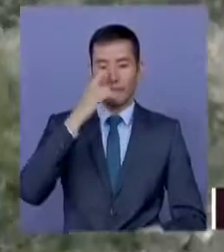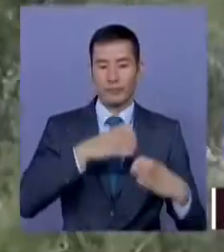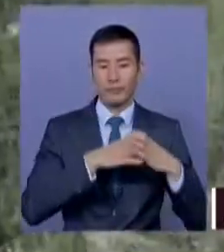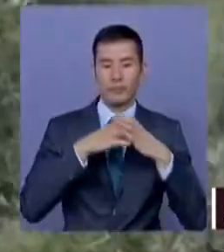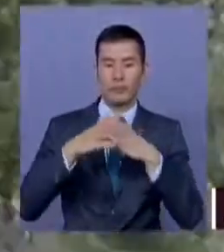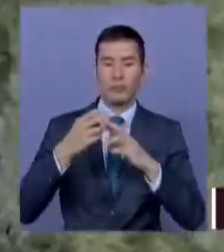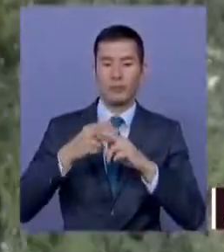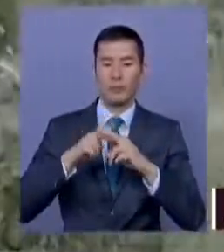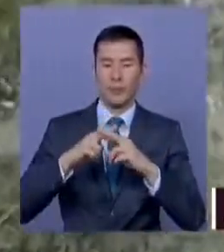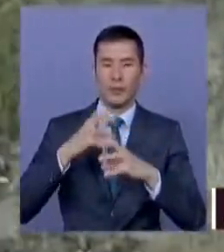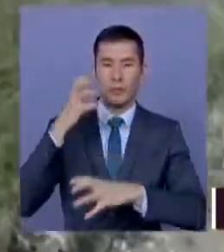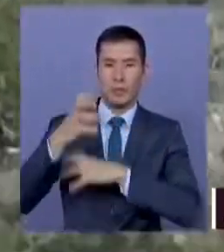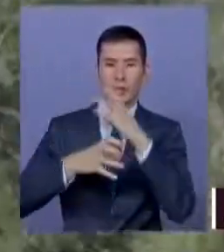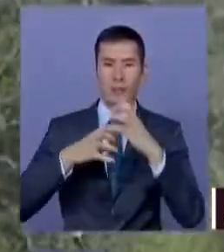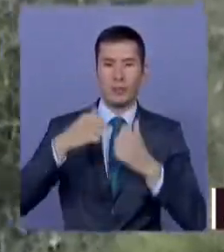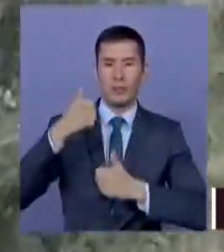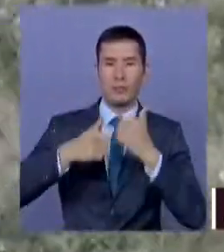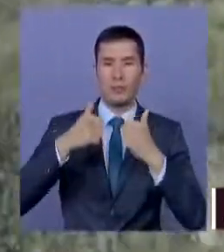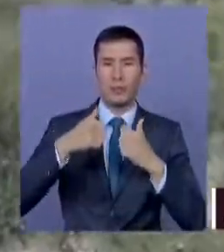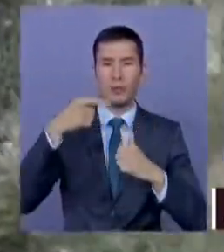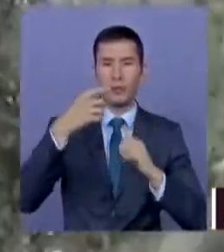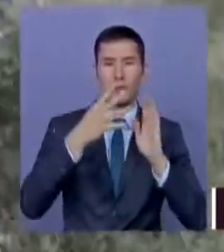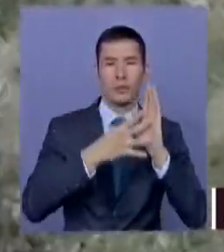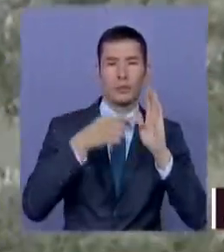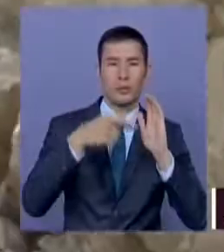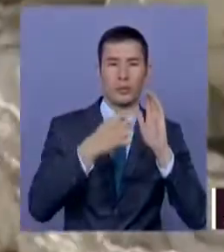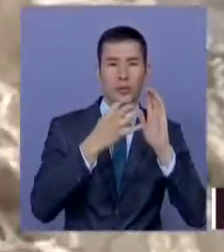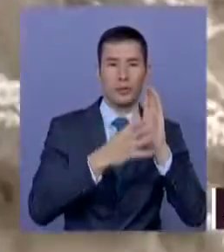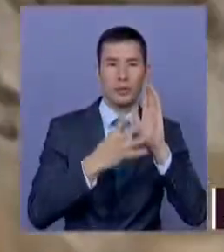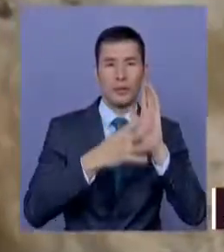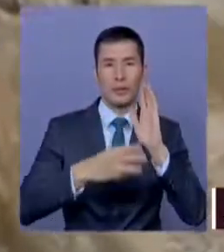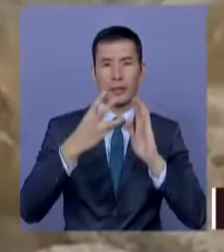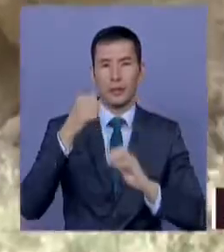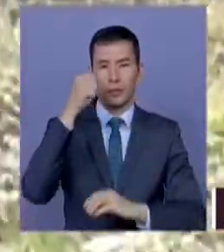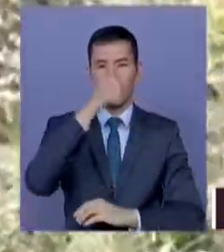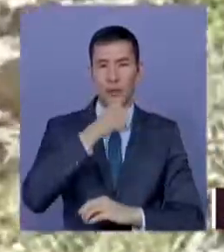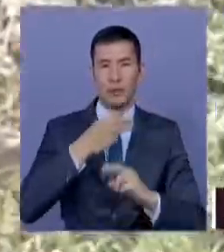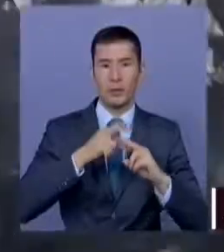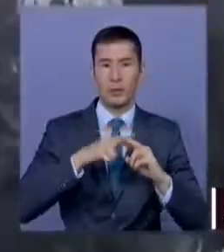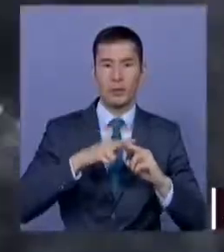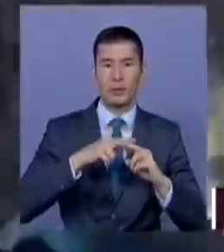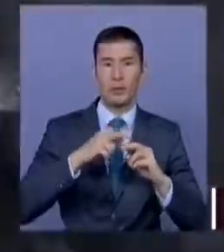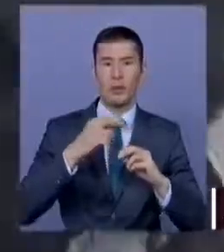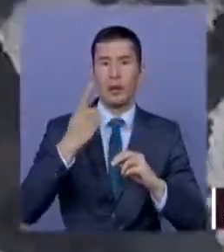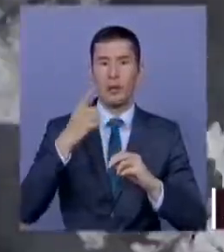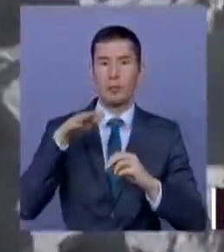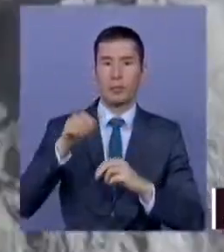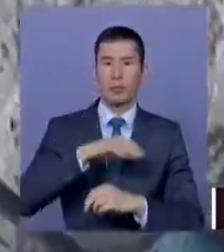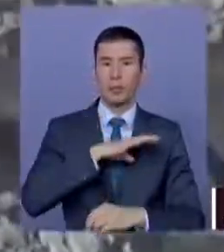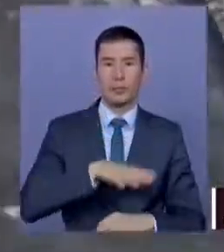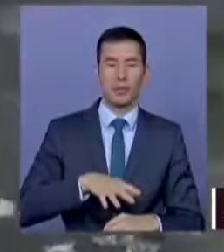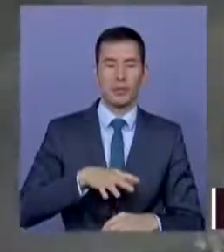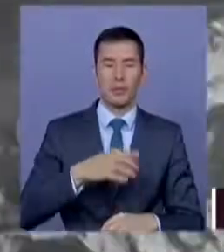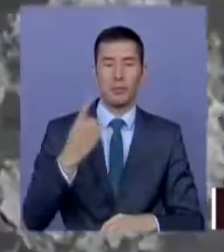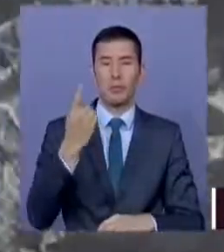в членство всемирная ассоциация армейских игры в девяносто третьем году с тех пор наши военные не пропустили ни одного состязания 1